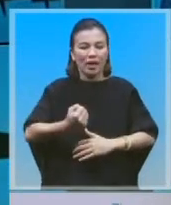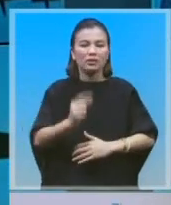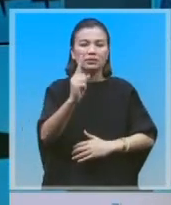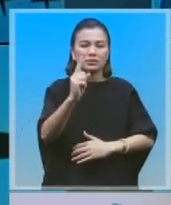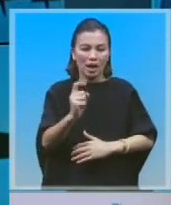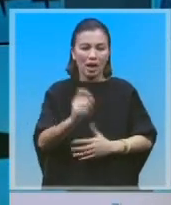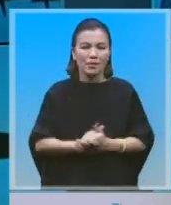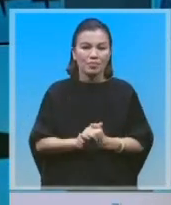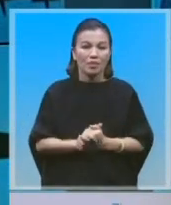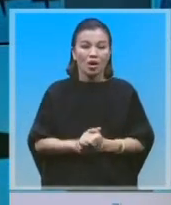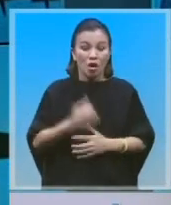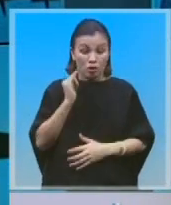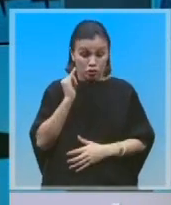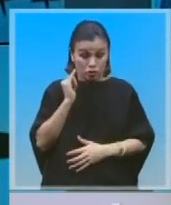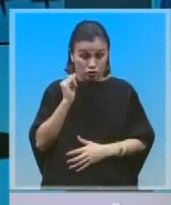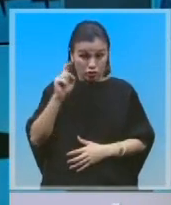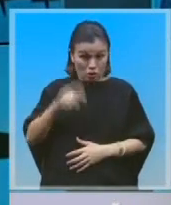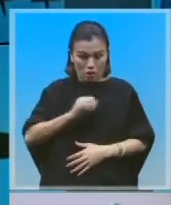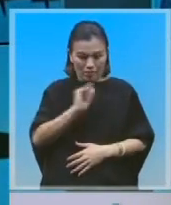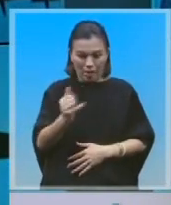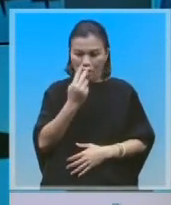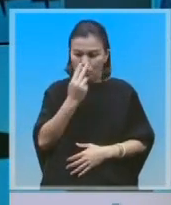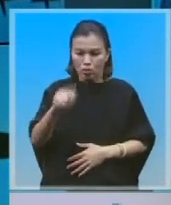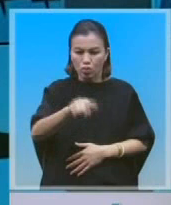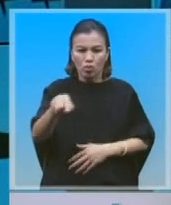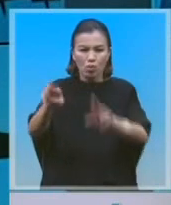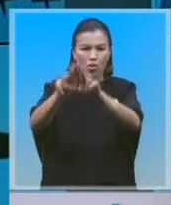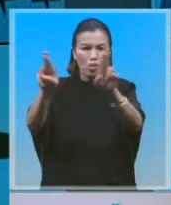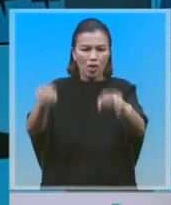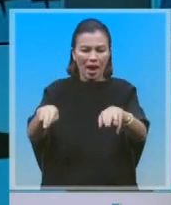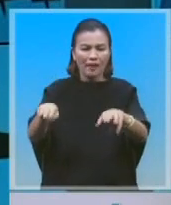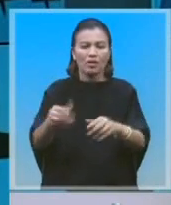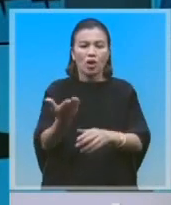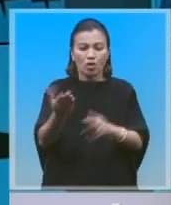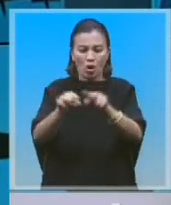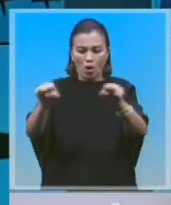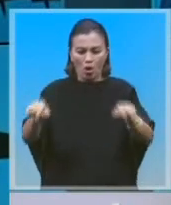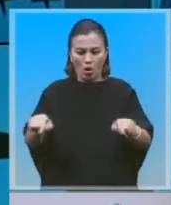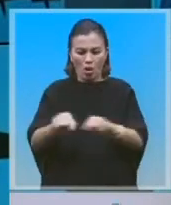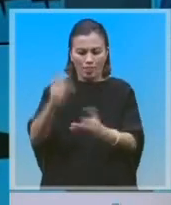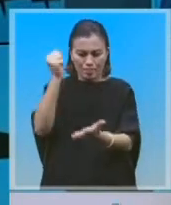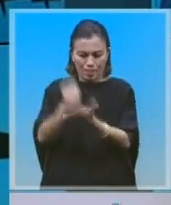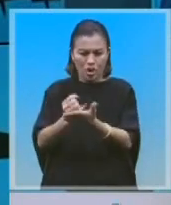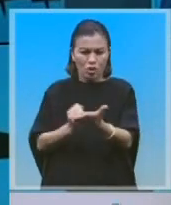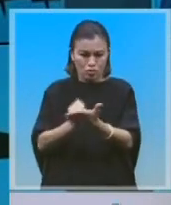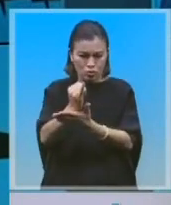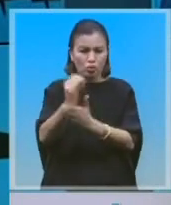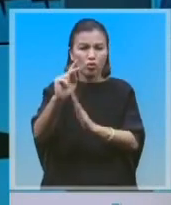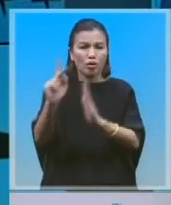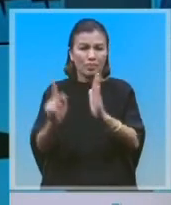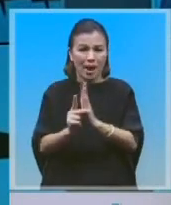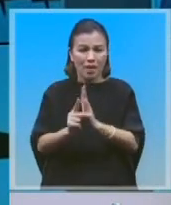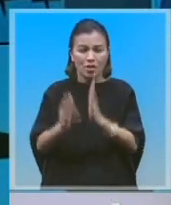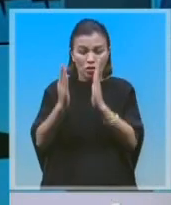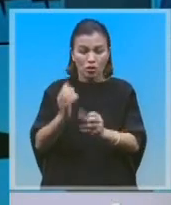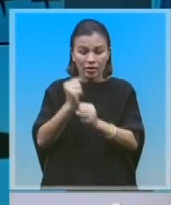ต้องลงพื้นที่ไปตรวจสอบร้านนวดดังกล่าวเห็นว่าก็มีการขอใบอนุญาตอย่างถูกต้องนะในขณะที่หมอนวดเองเนี่ยก็มีการขึ้นทะเบียนด้ว